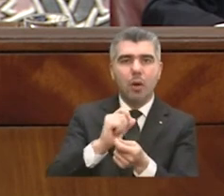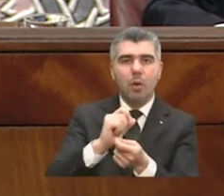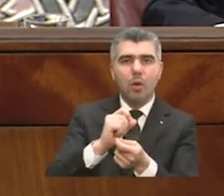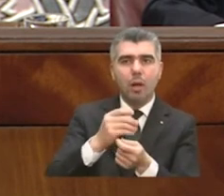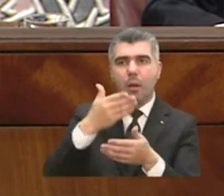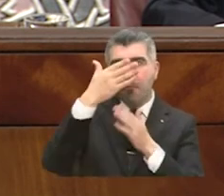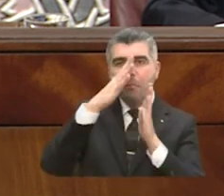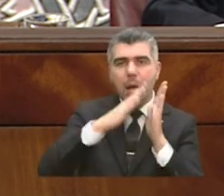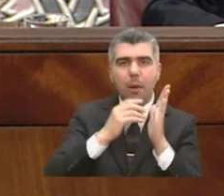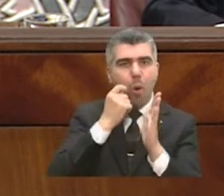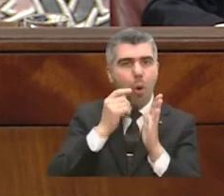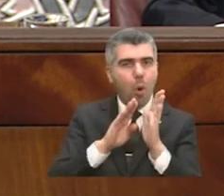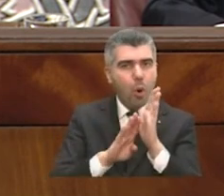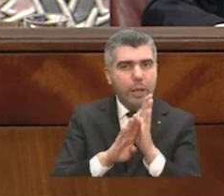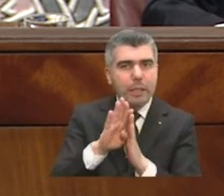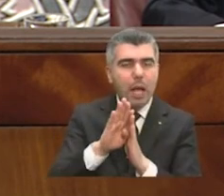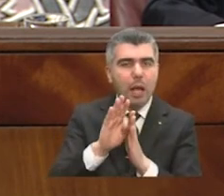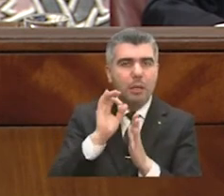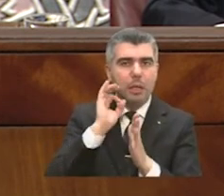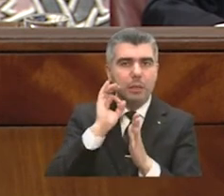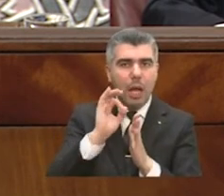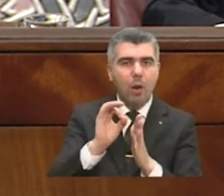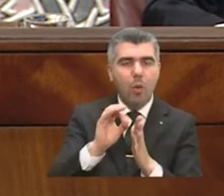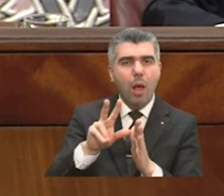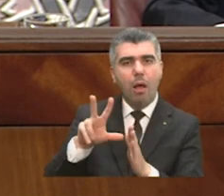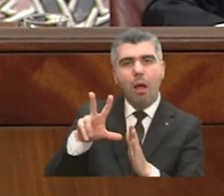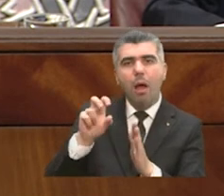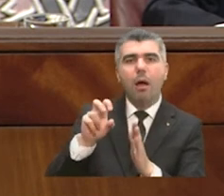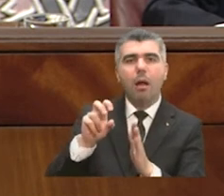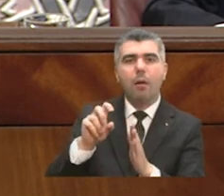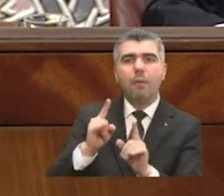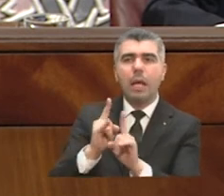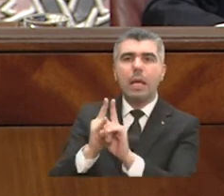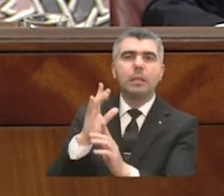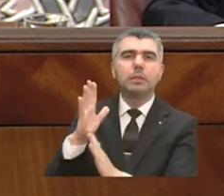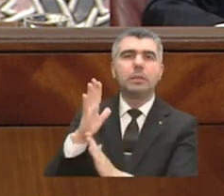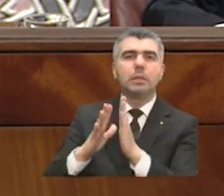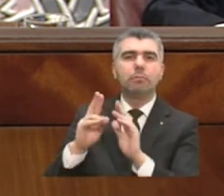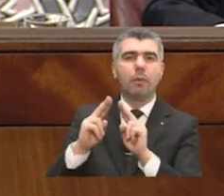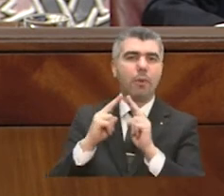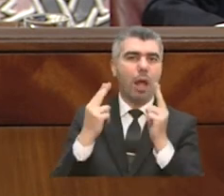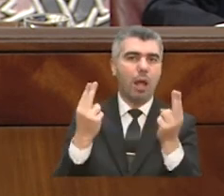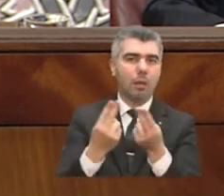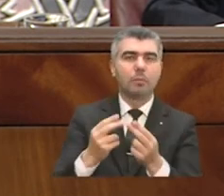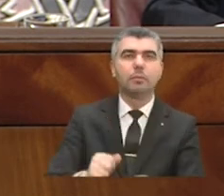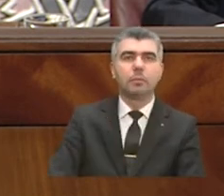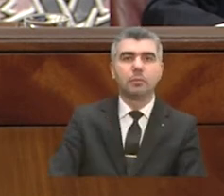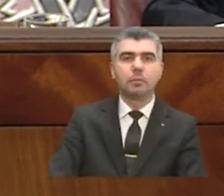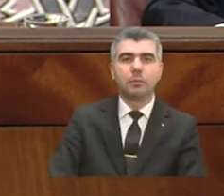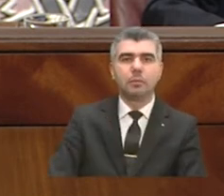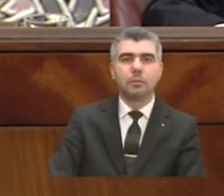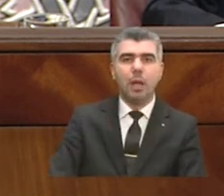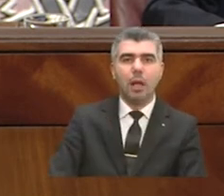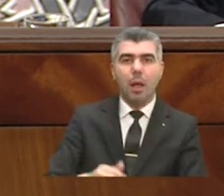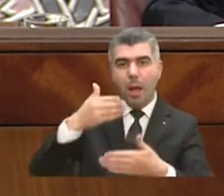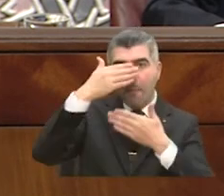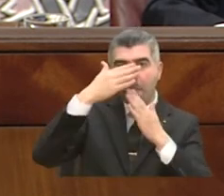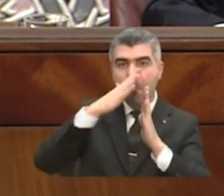pas besoin de réitérer son attachement aux droits de l'homme